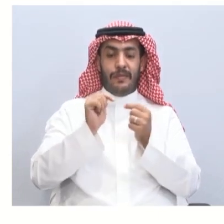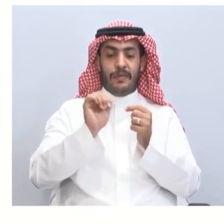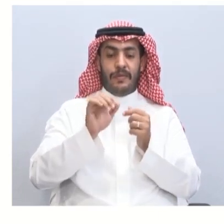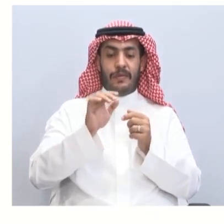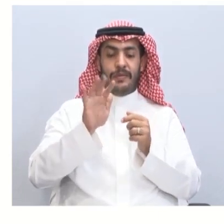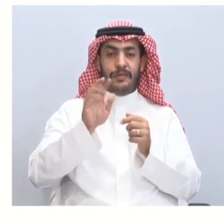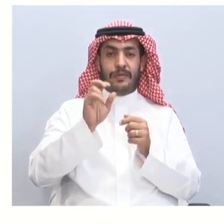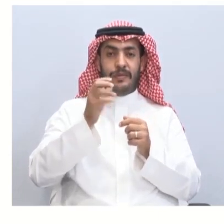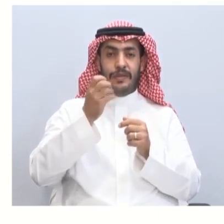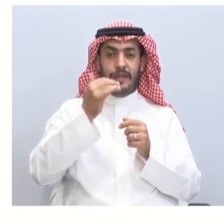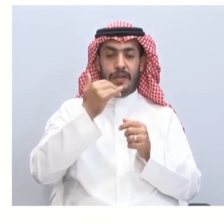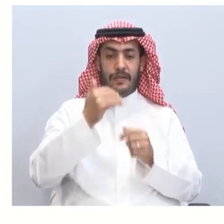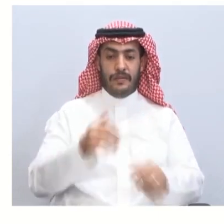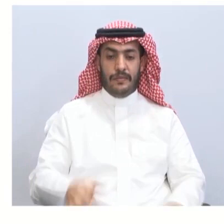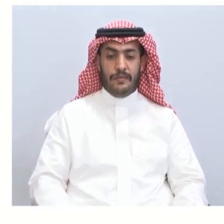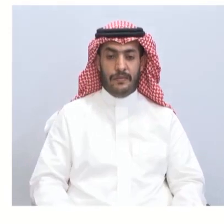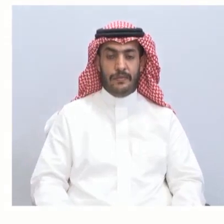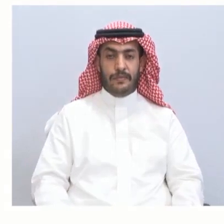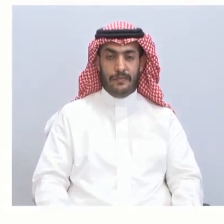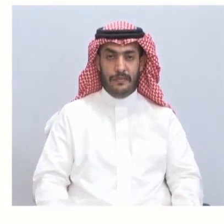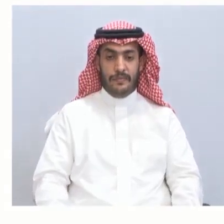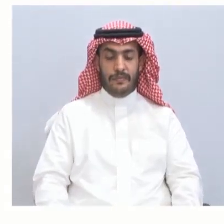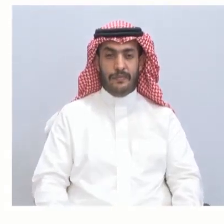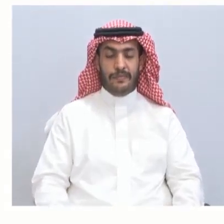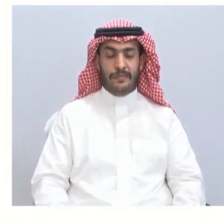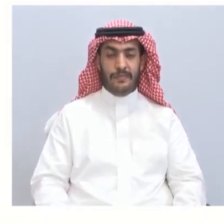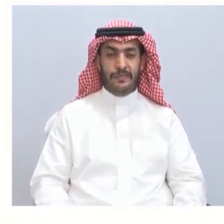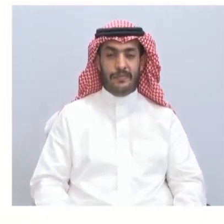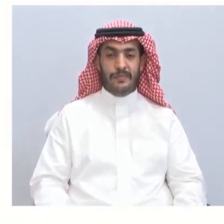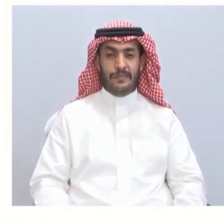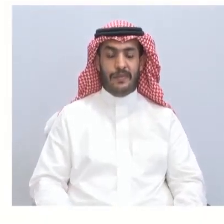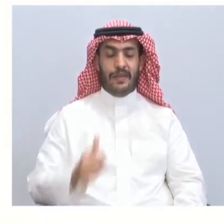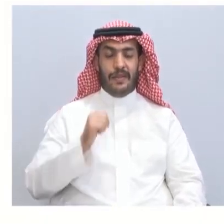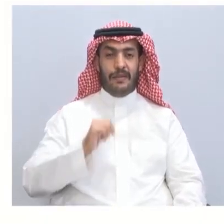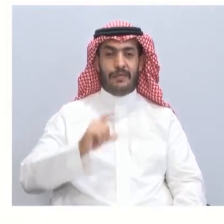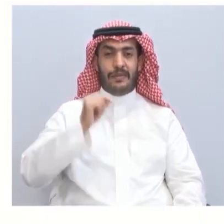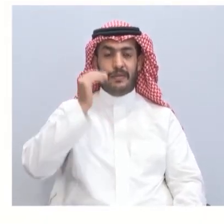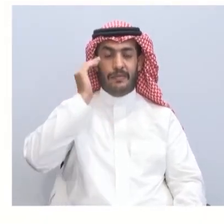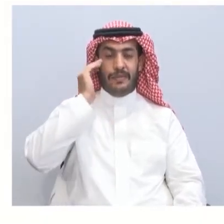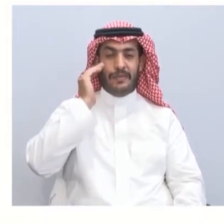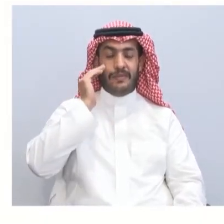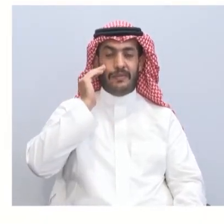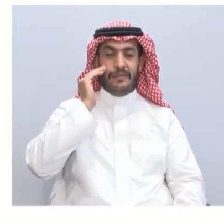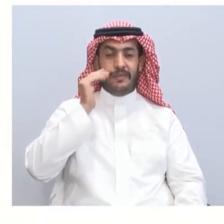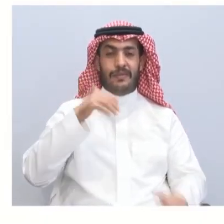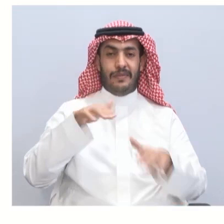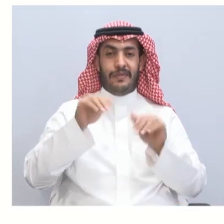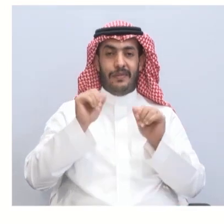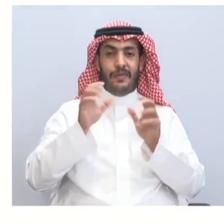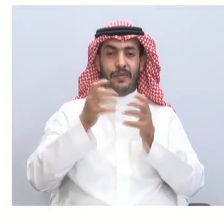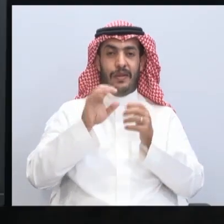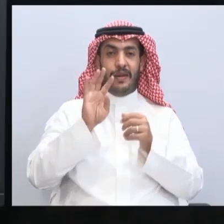من شبه الجزيره العربيه وبذلك ابنائي وبناتي الطلاب ننهي